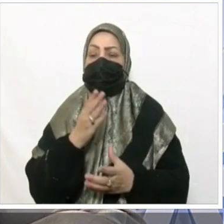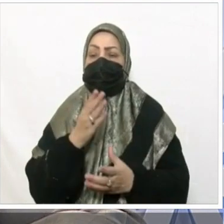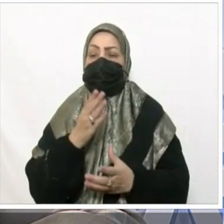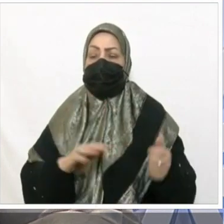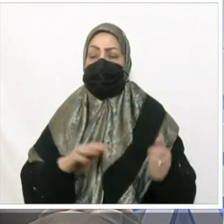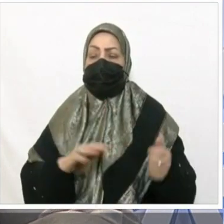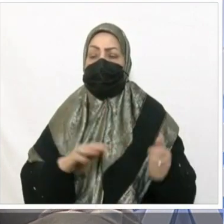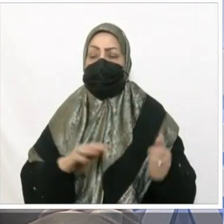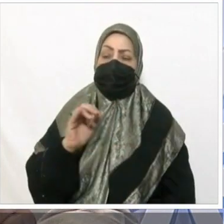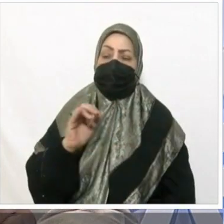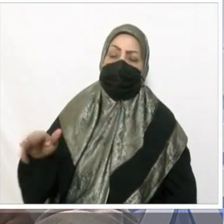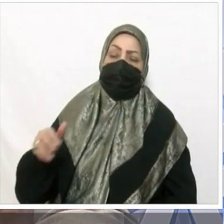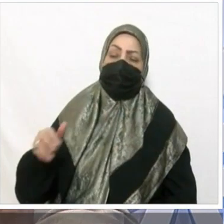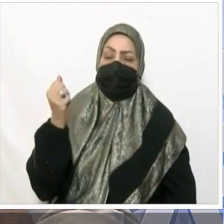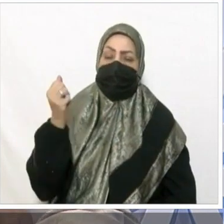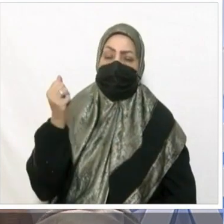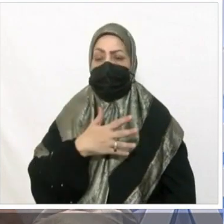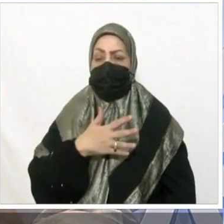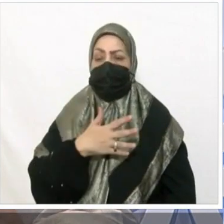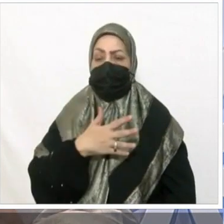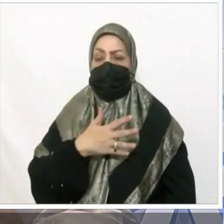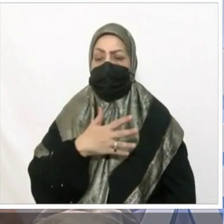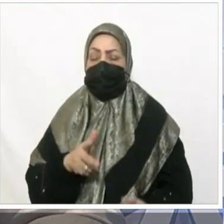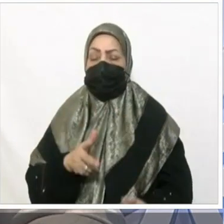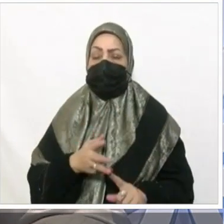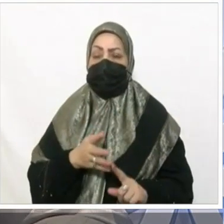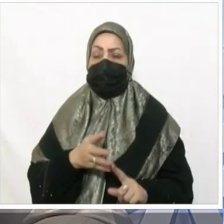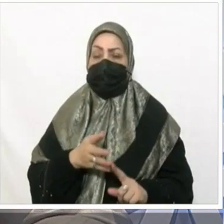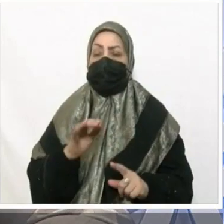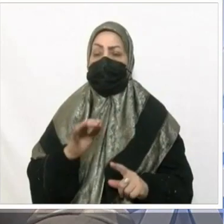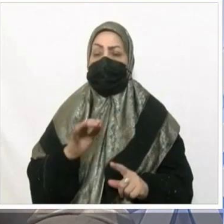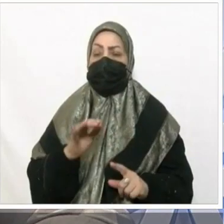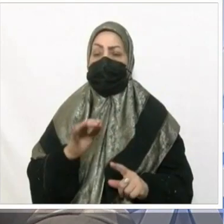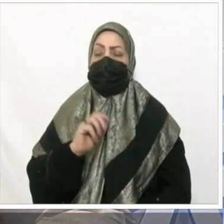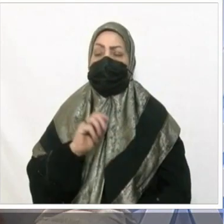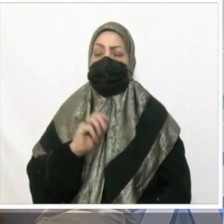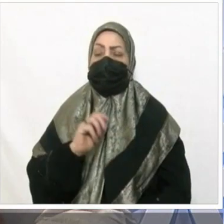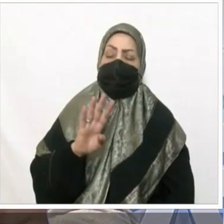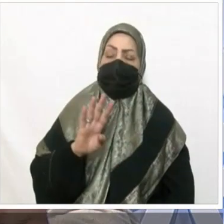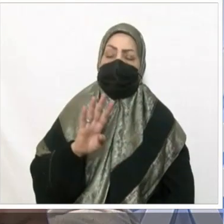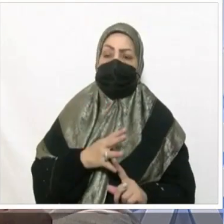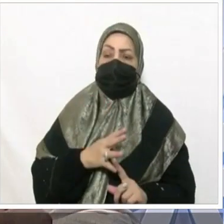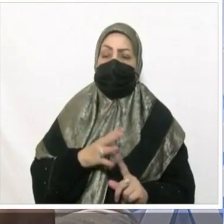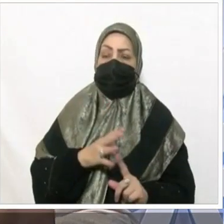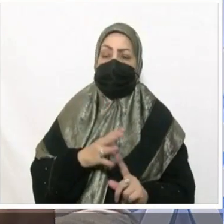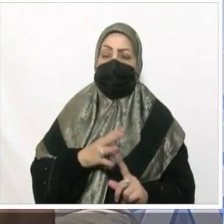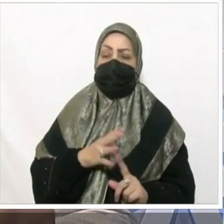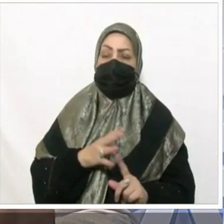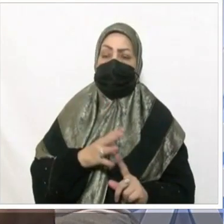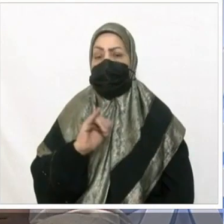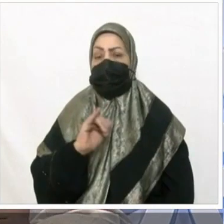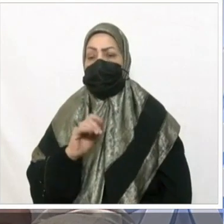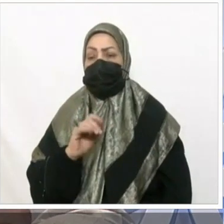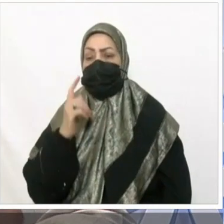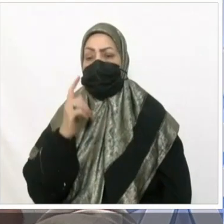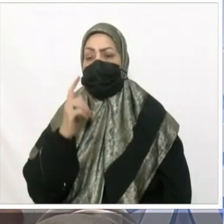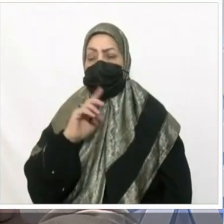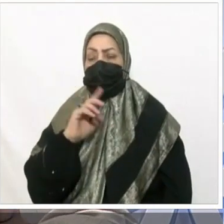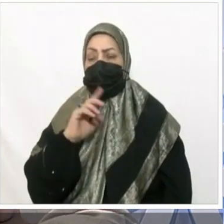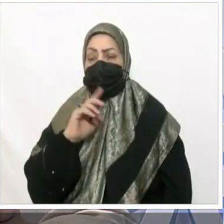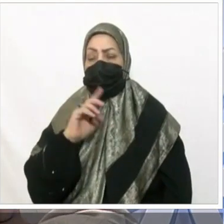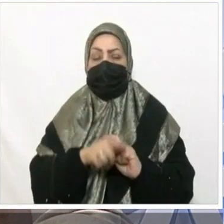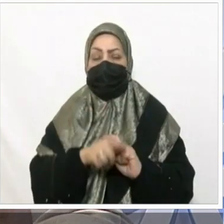وهو المهم، هذا هو المهم، أن يكون هناك بديل عنك يقوم بالعمل، يقوم